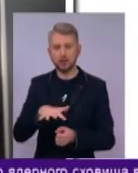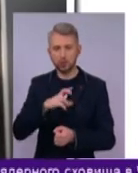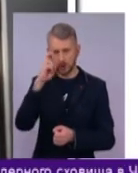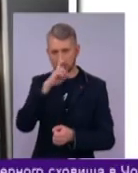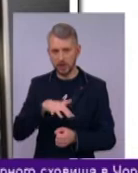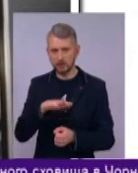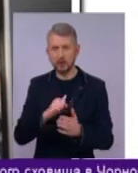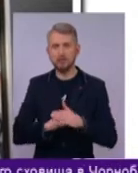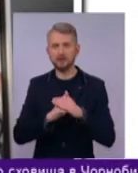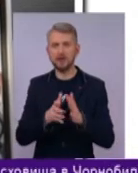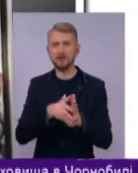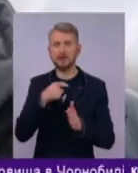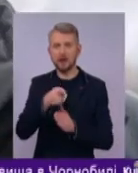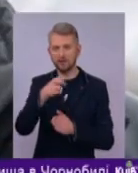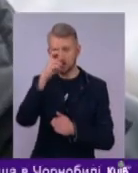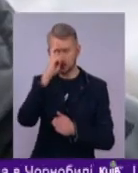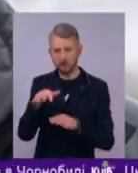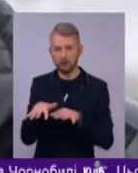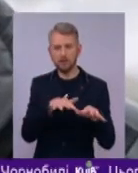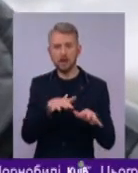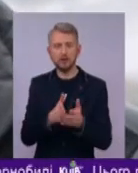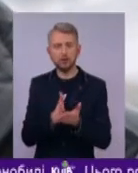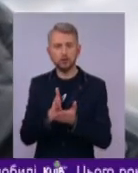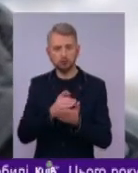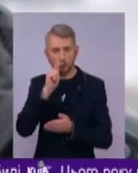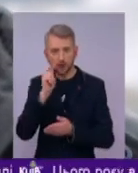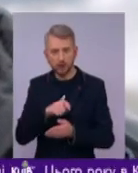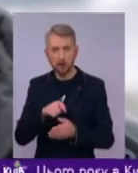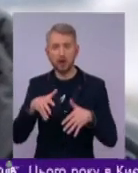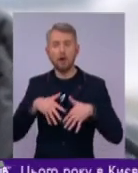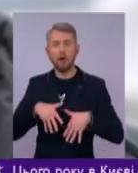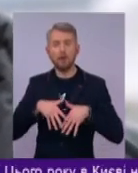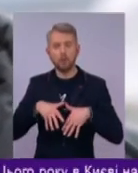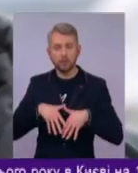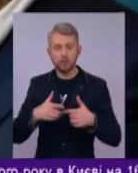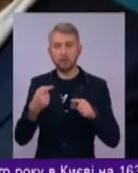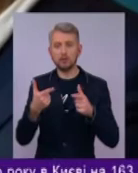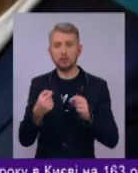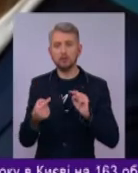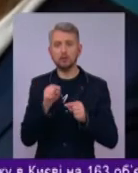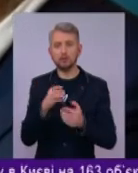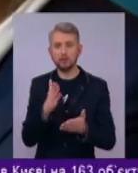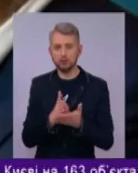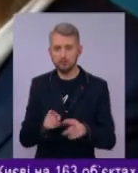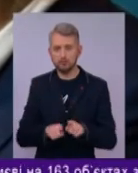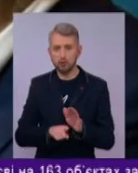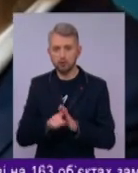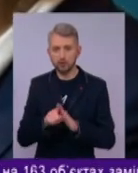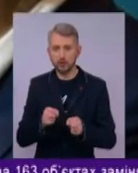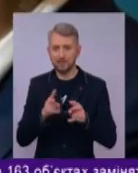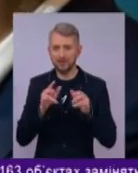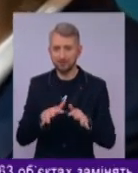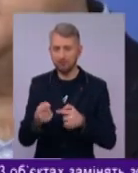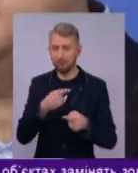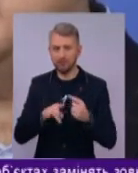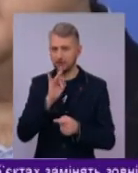на підставі заяви Державної міграційної служби України. До Грузії, де проти політика порушено кілька кримінальних справ, Саакашвілі повертатися не збирається.